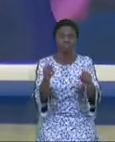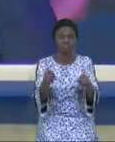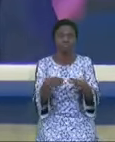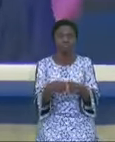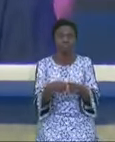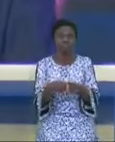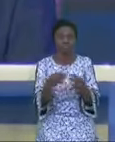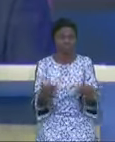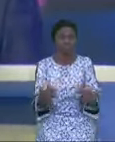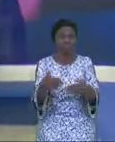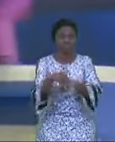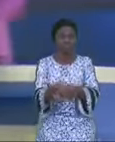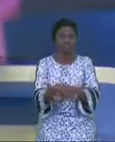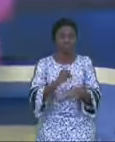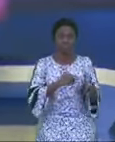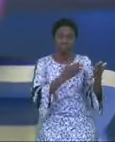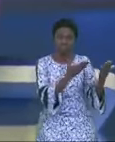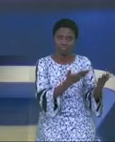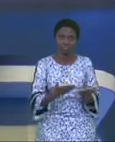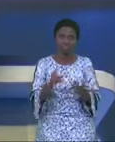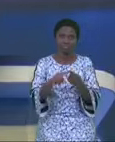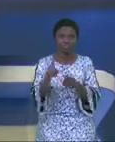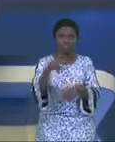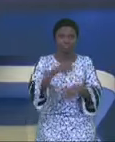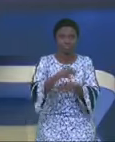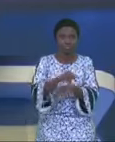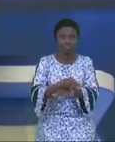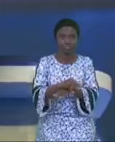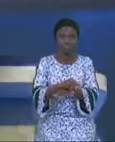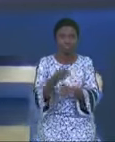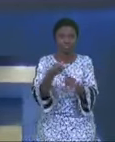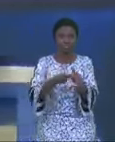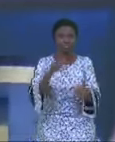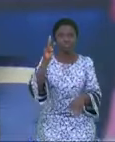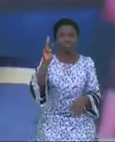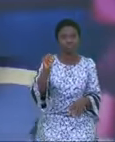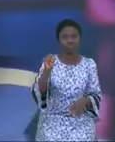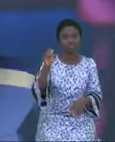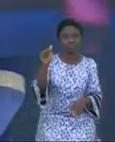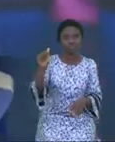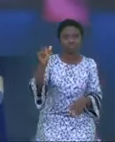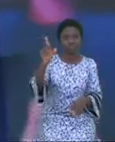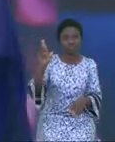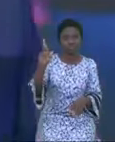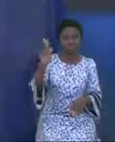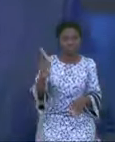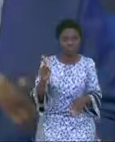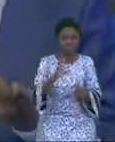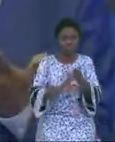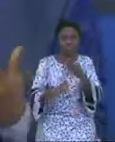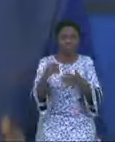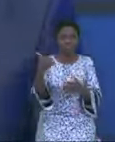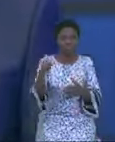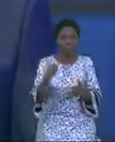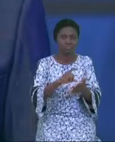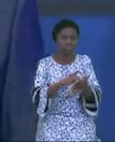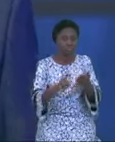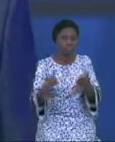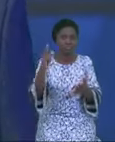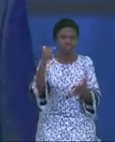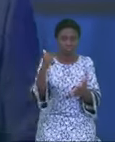ce soit je vous apporte un message de marque chapitre 10 à partir de